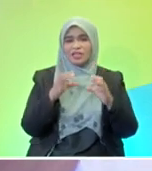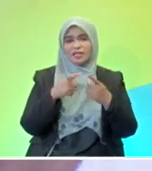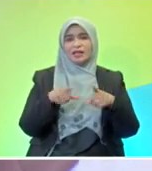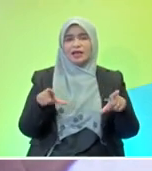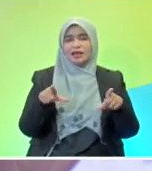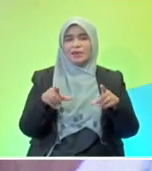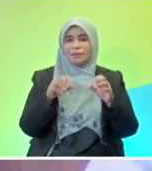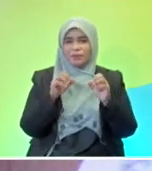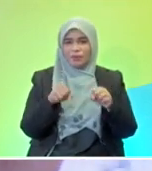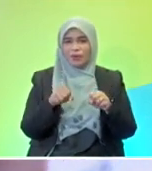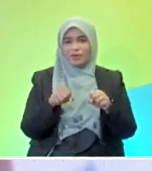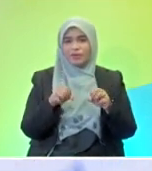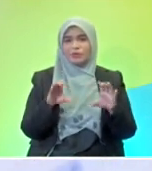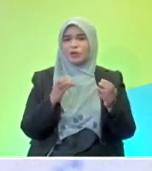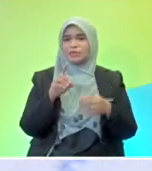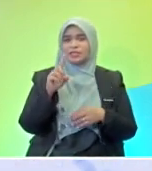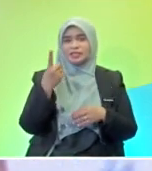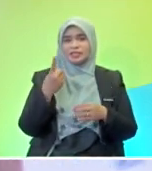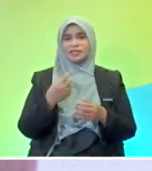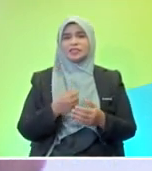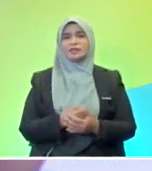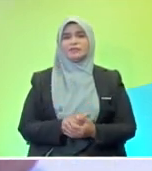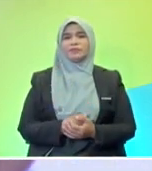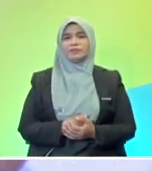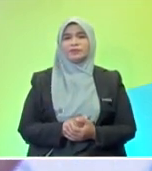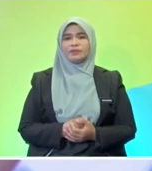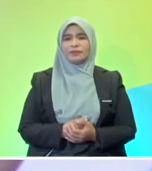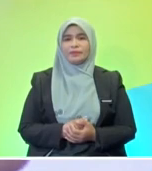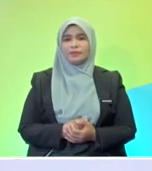ke, lurus ke, kerinting pun boleh ke cikgu?